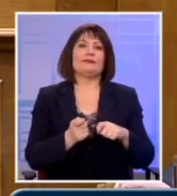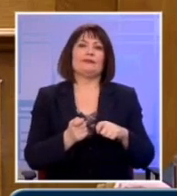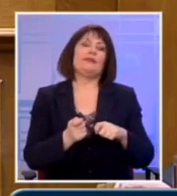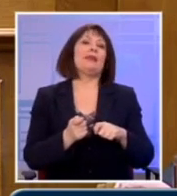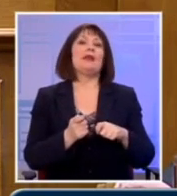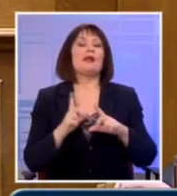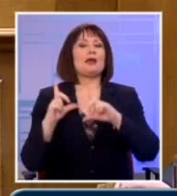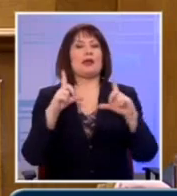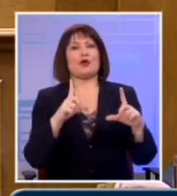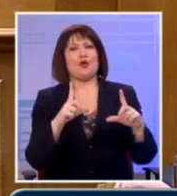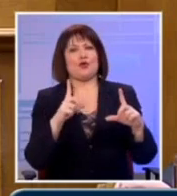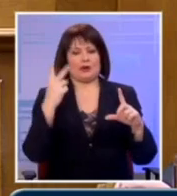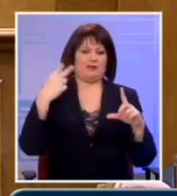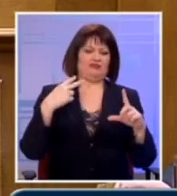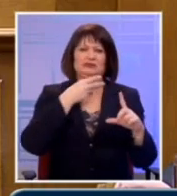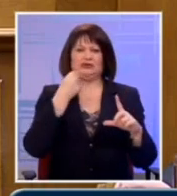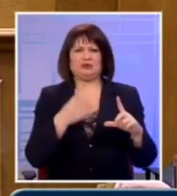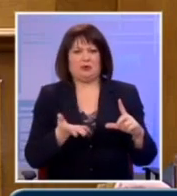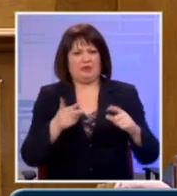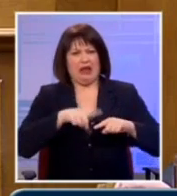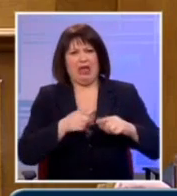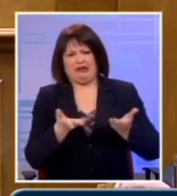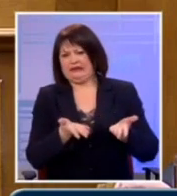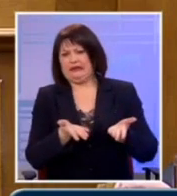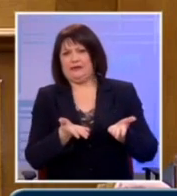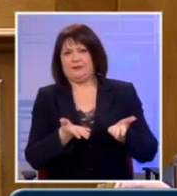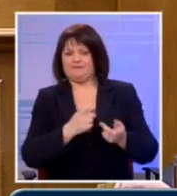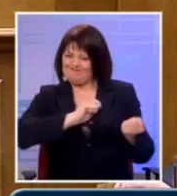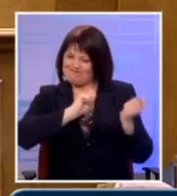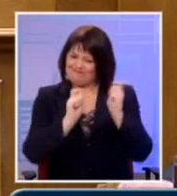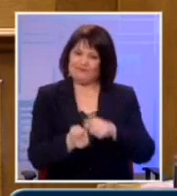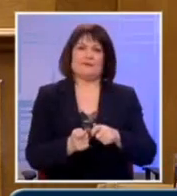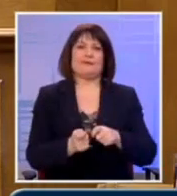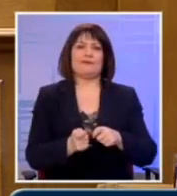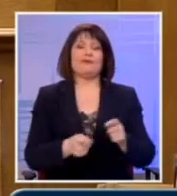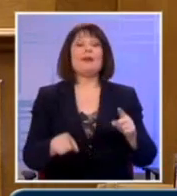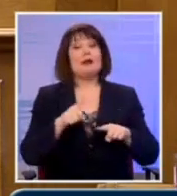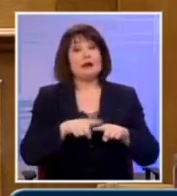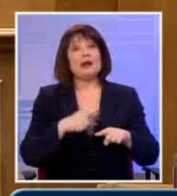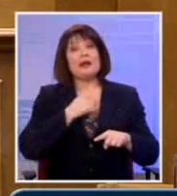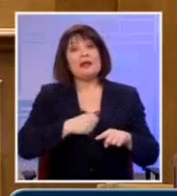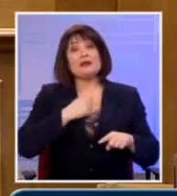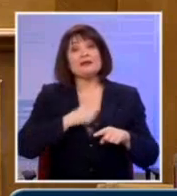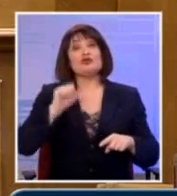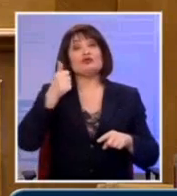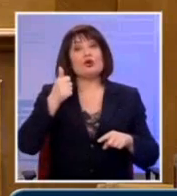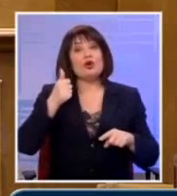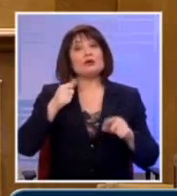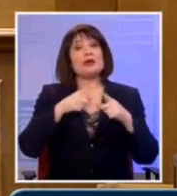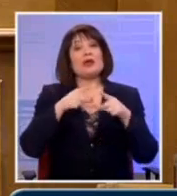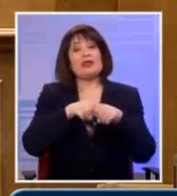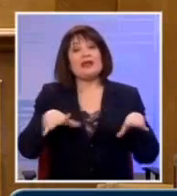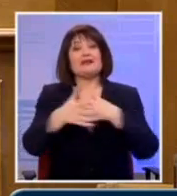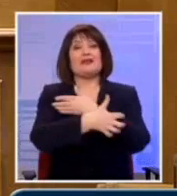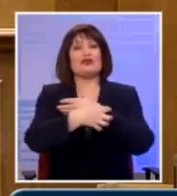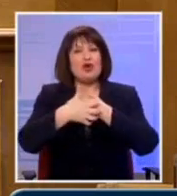αυτή η εικόνα της ντροπής, η χώρα μας να είναι δυστυχώς πρώτη στο δίκτυο κοινωνικής